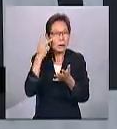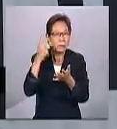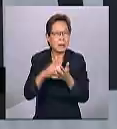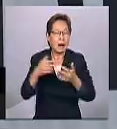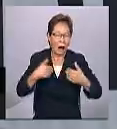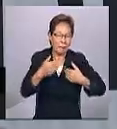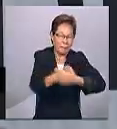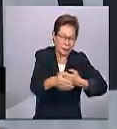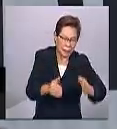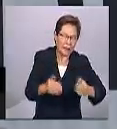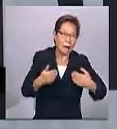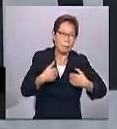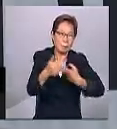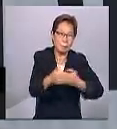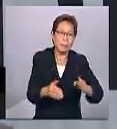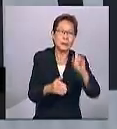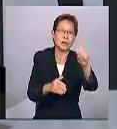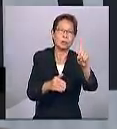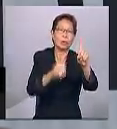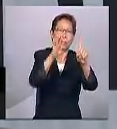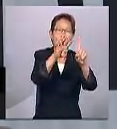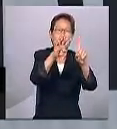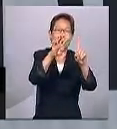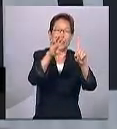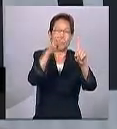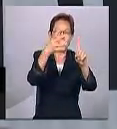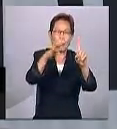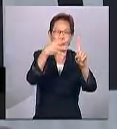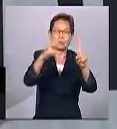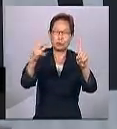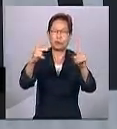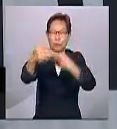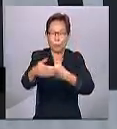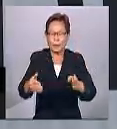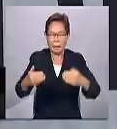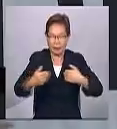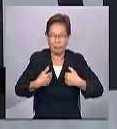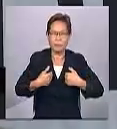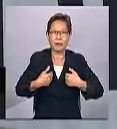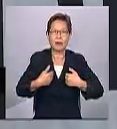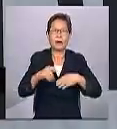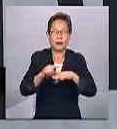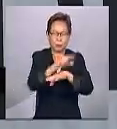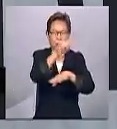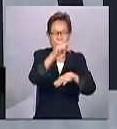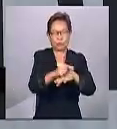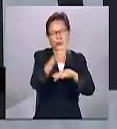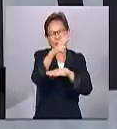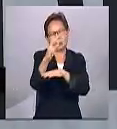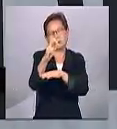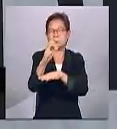bilik sebanyak 114,000 bilik telah dikenal pasti. Tetapi penggunaan kita hanya 300